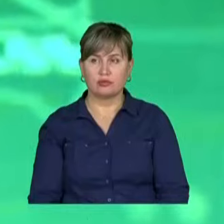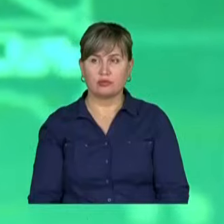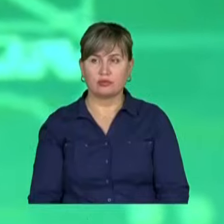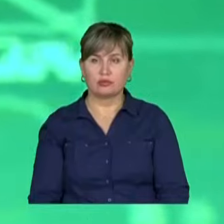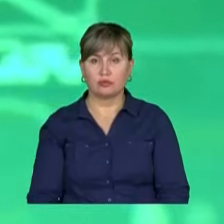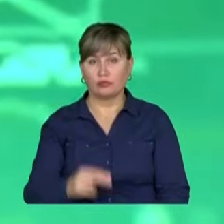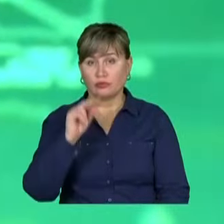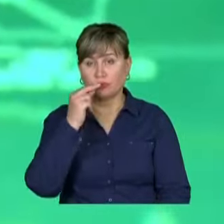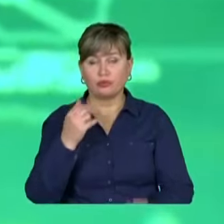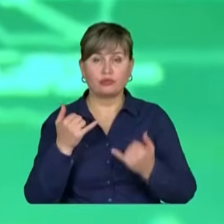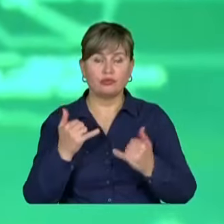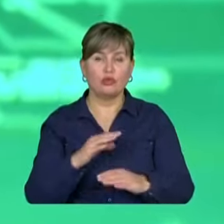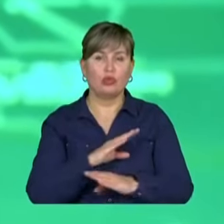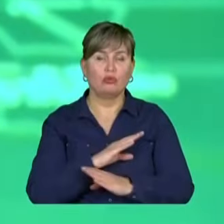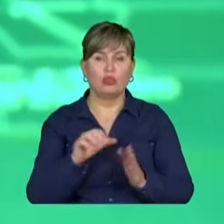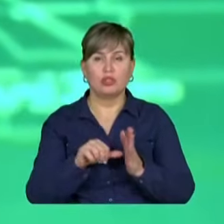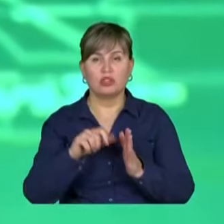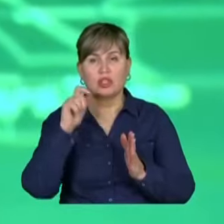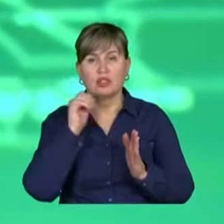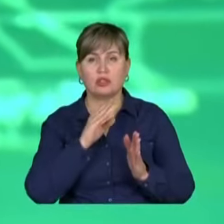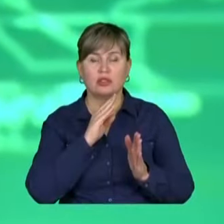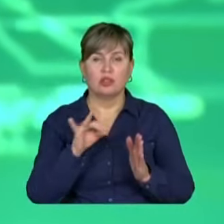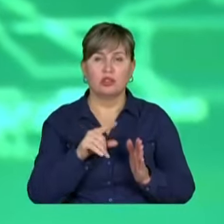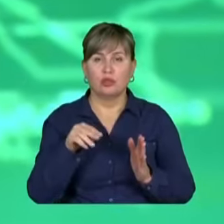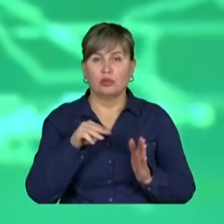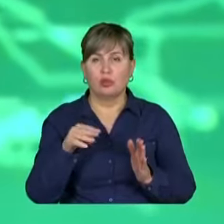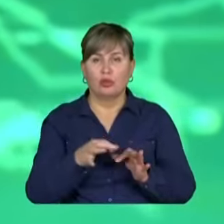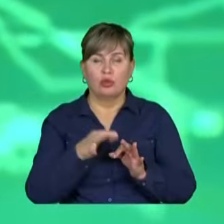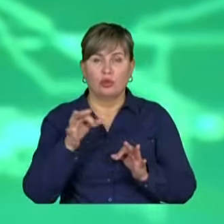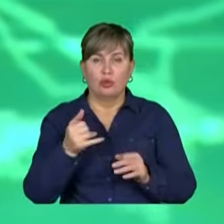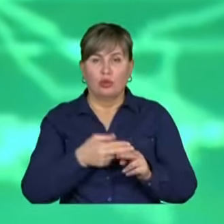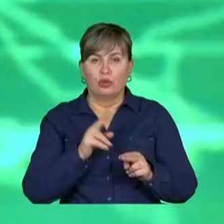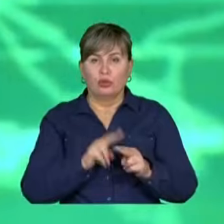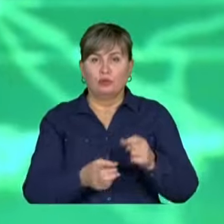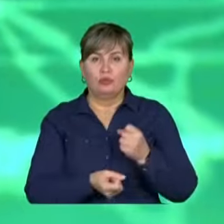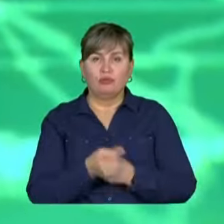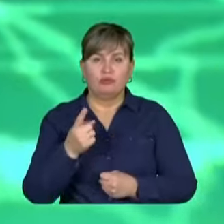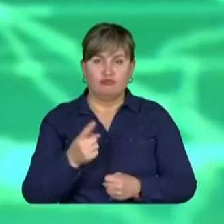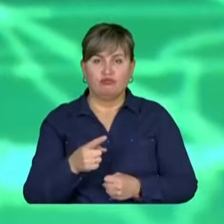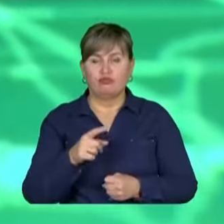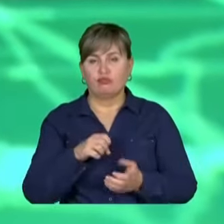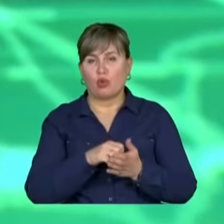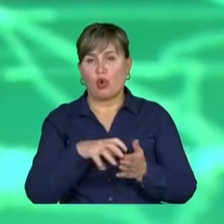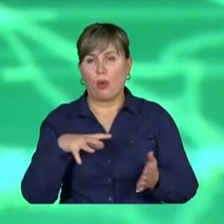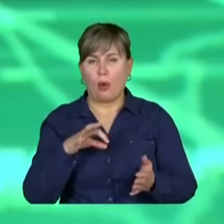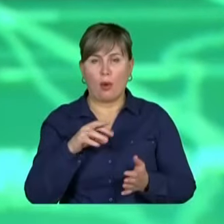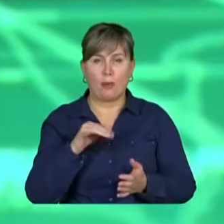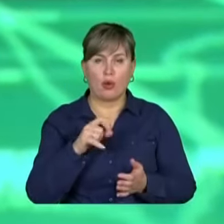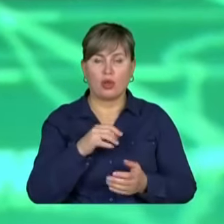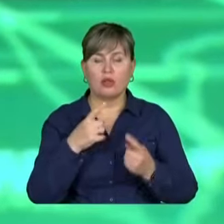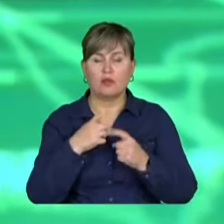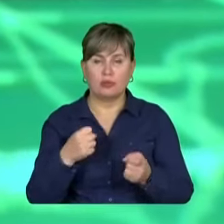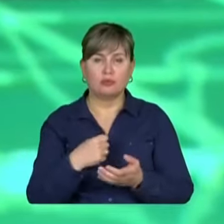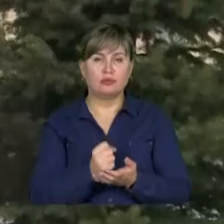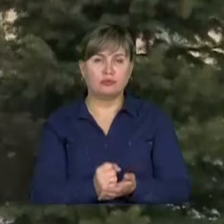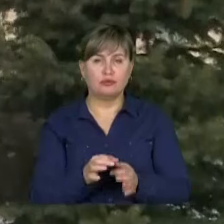В Шымкенте сегодня умерла 6-летняя девочка из Туркестанской области, у которой обнаружили злокачественную опухоль. Информацию